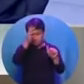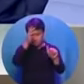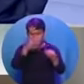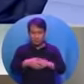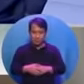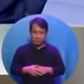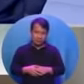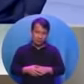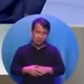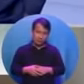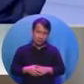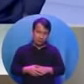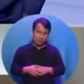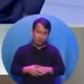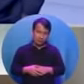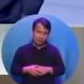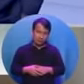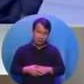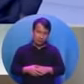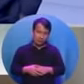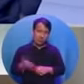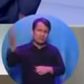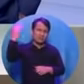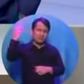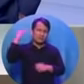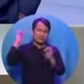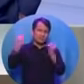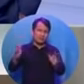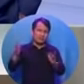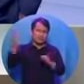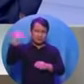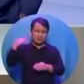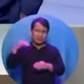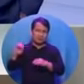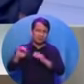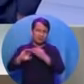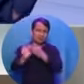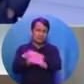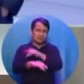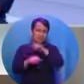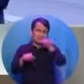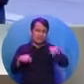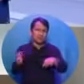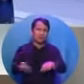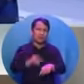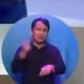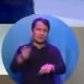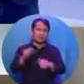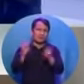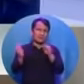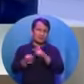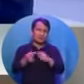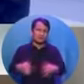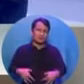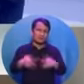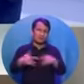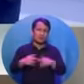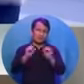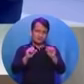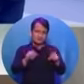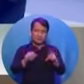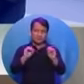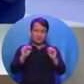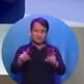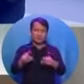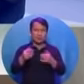Ayun pa lang po, sir, yun. Nagbaba na po ang tatay ko na sa ano. Nagbaba na po yun. Matagal na po, nagbagong buhay na po. Ah, okay.